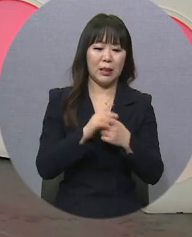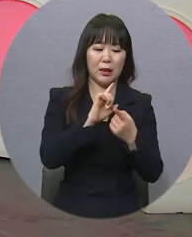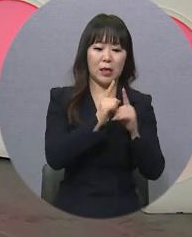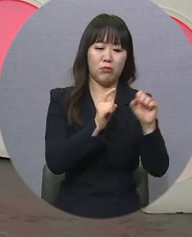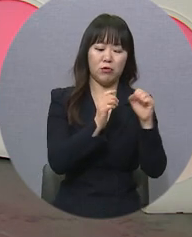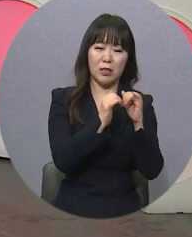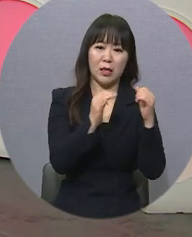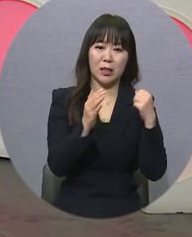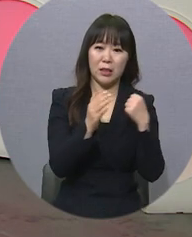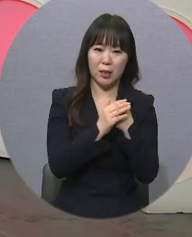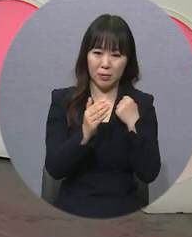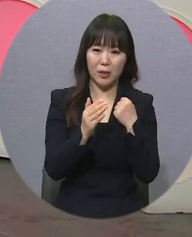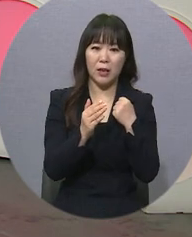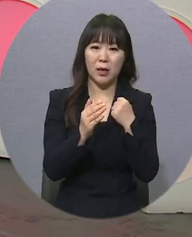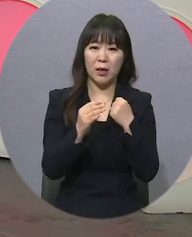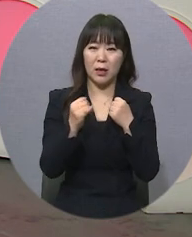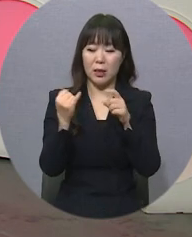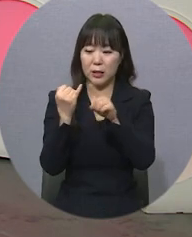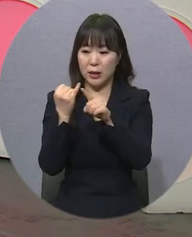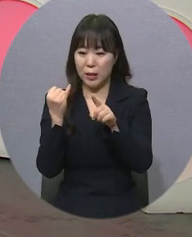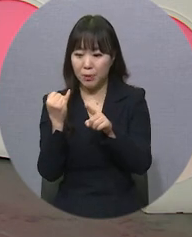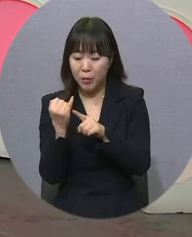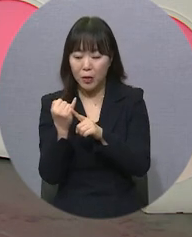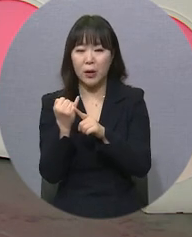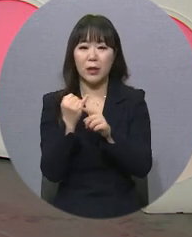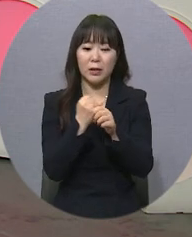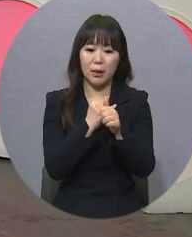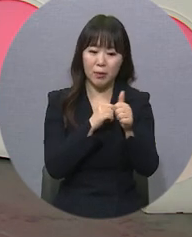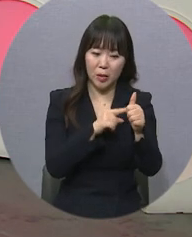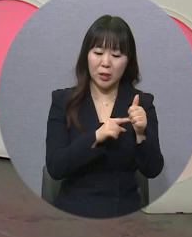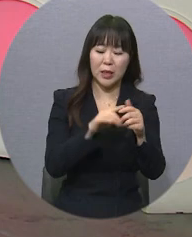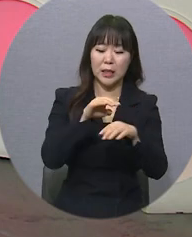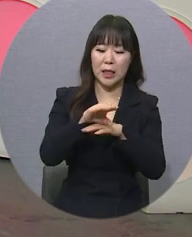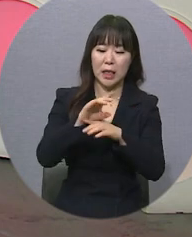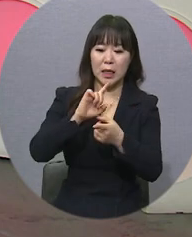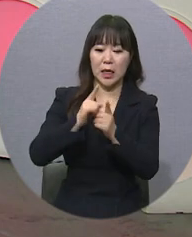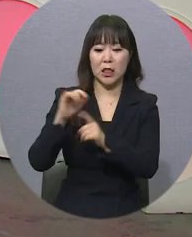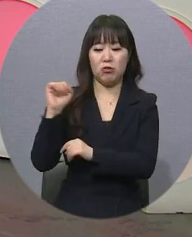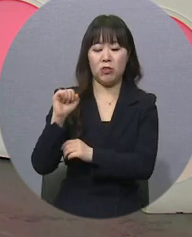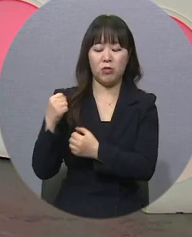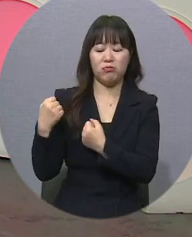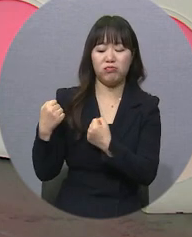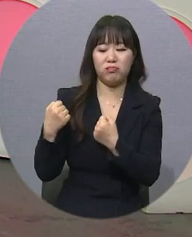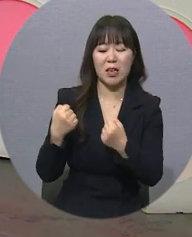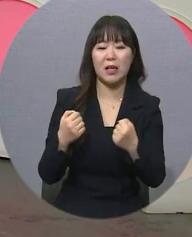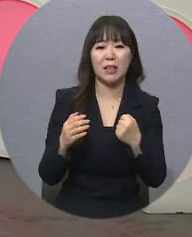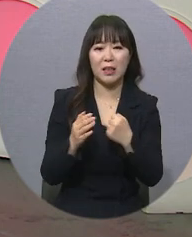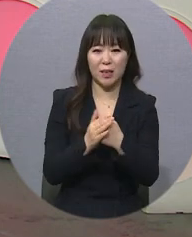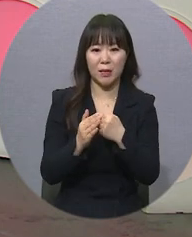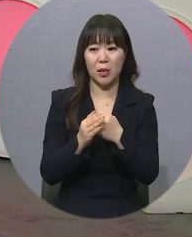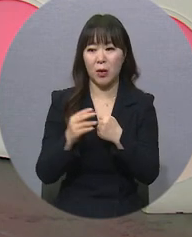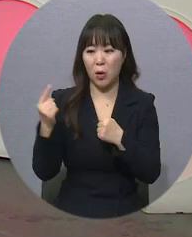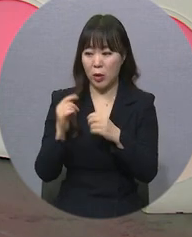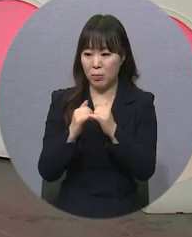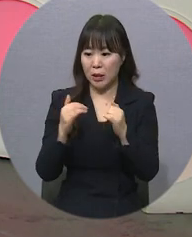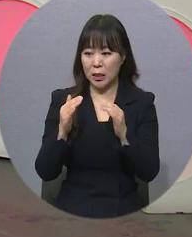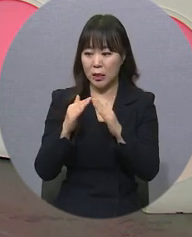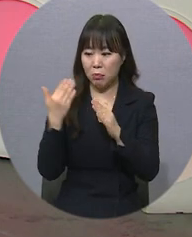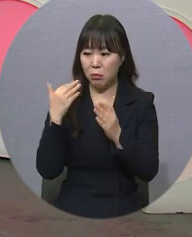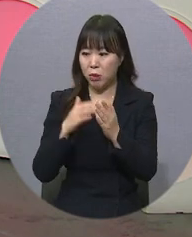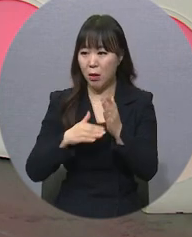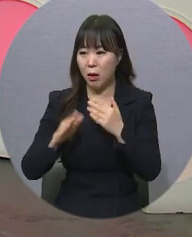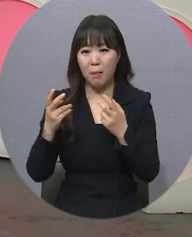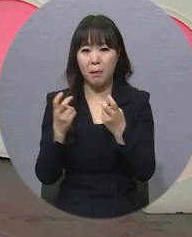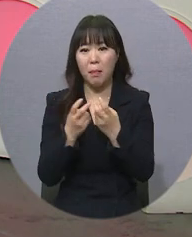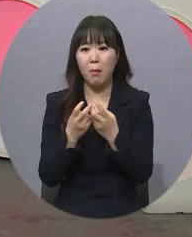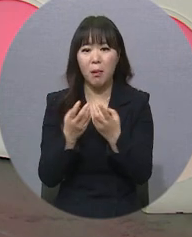그 산모와 남편의 차를 대리운전해서 병원을 간 거니까 이제 대리기사 오신 분은 돌아갈 길이 없으니까